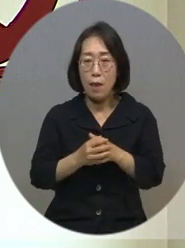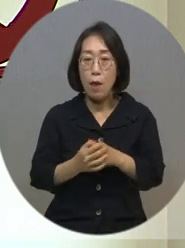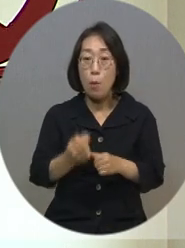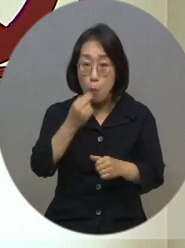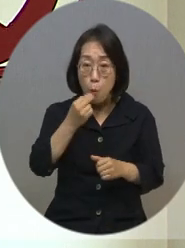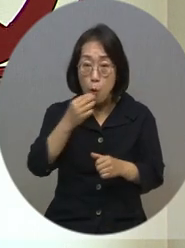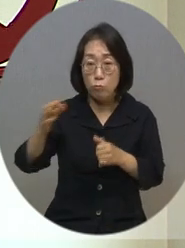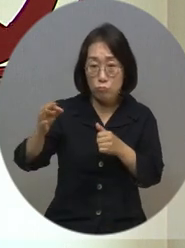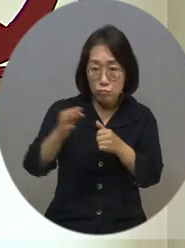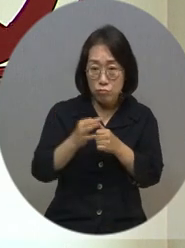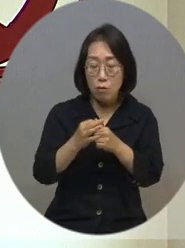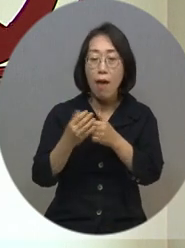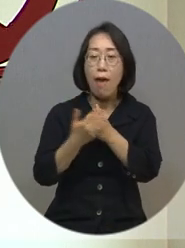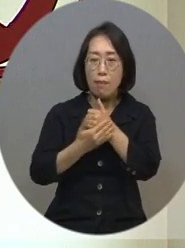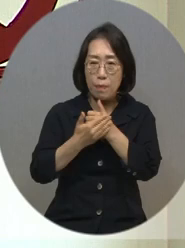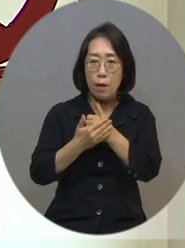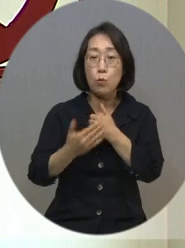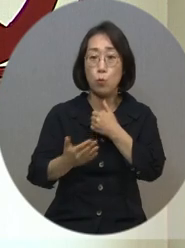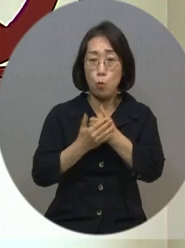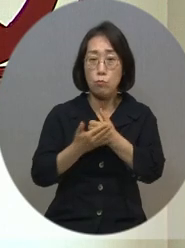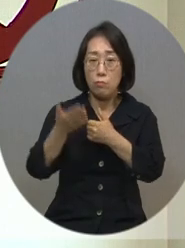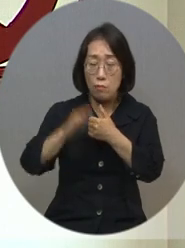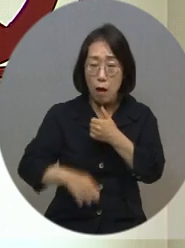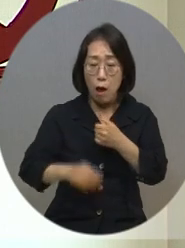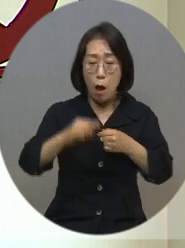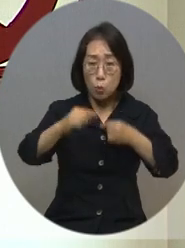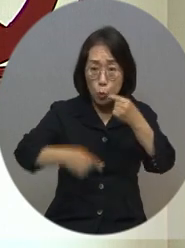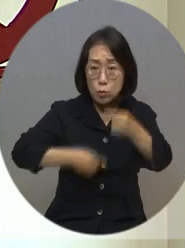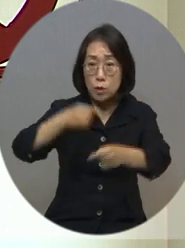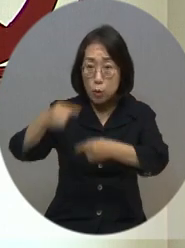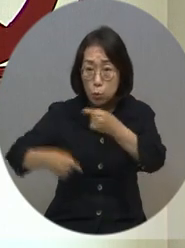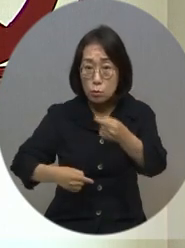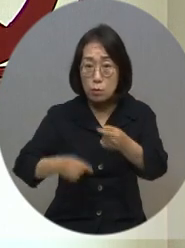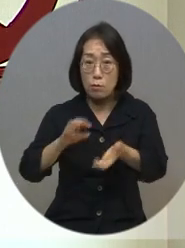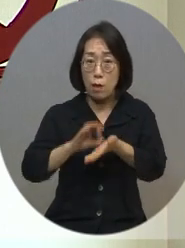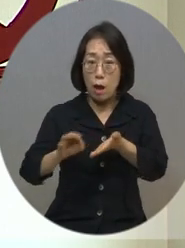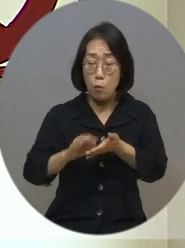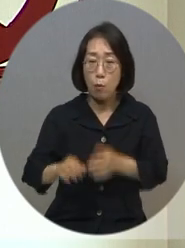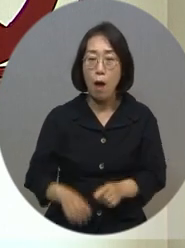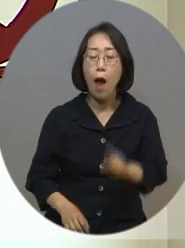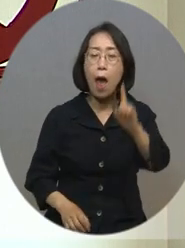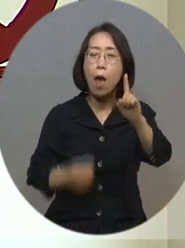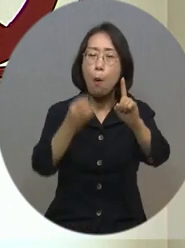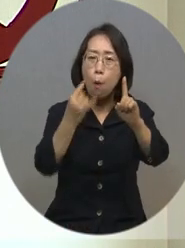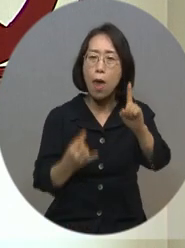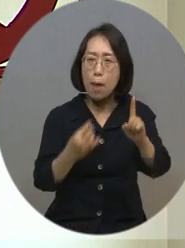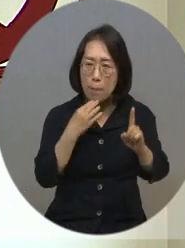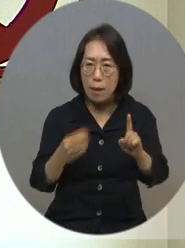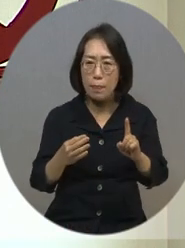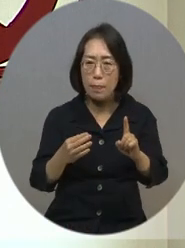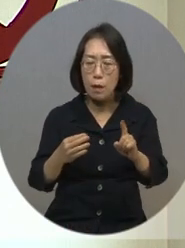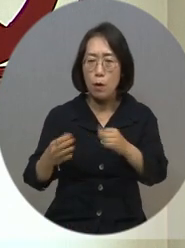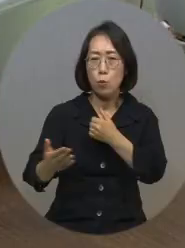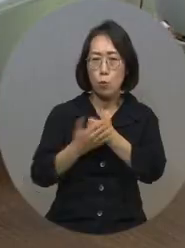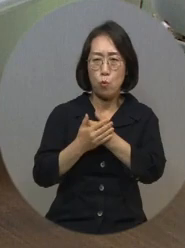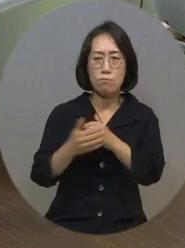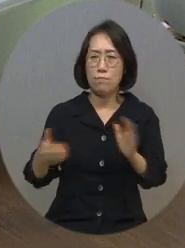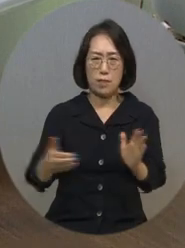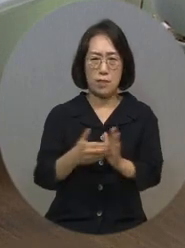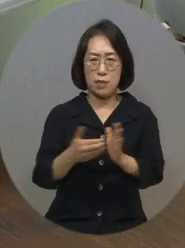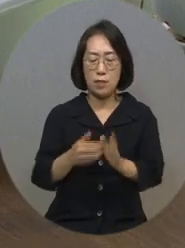건강보험 적용을 받는데 이 외부 장치를 교체할 때는 단 1회만 정부 지원이 이루어지고